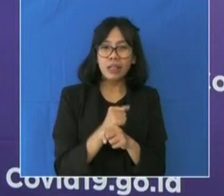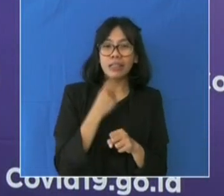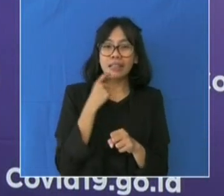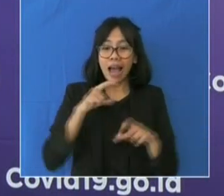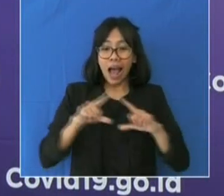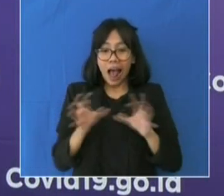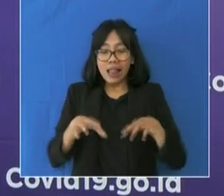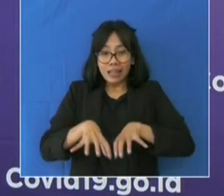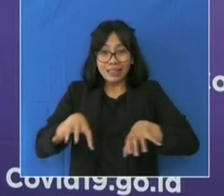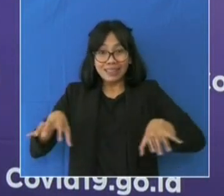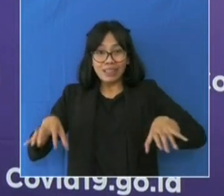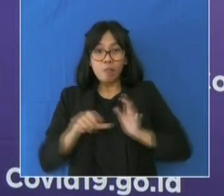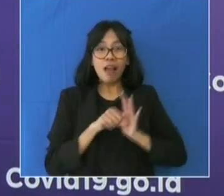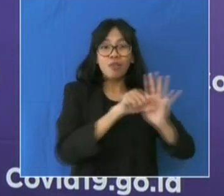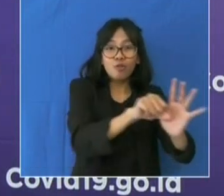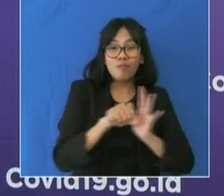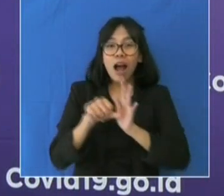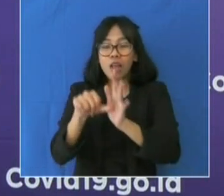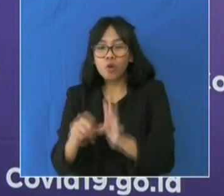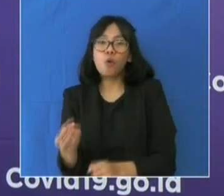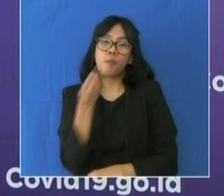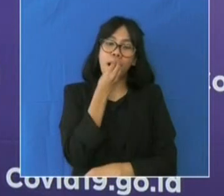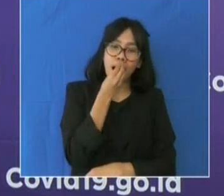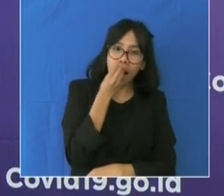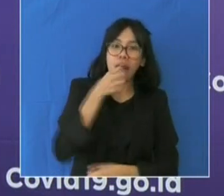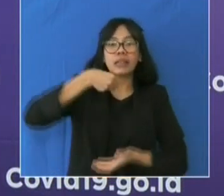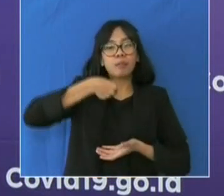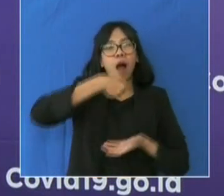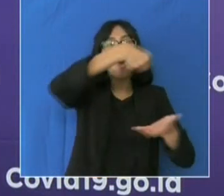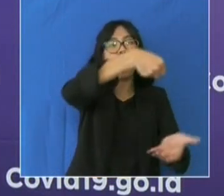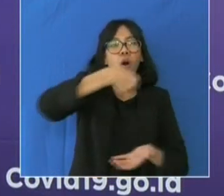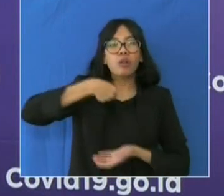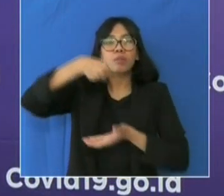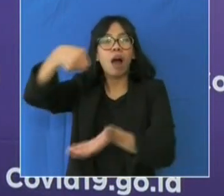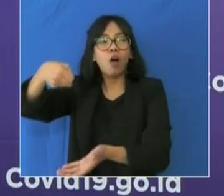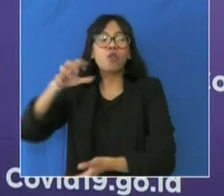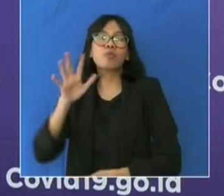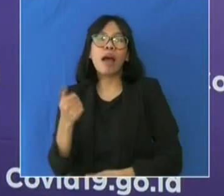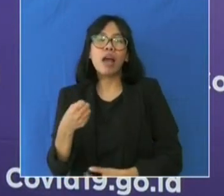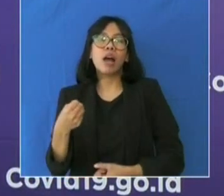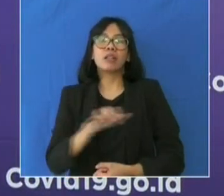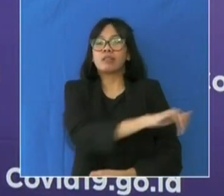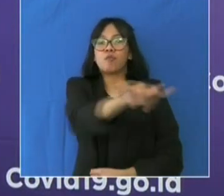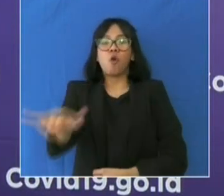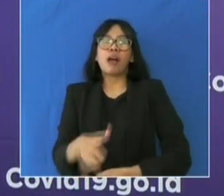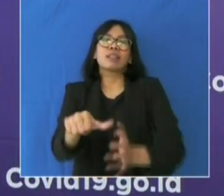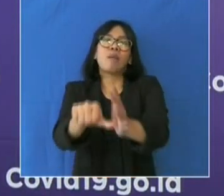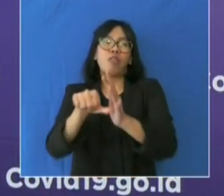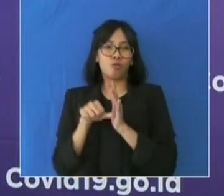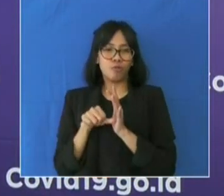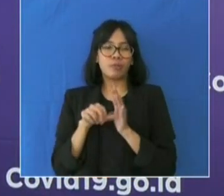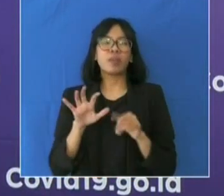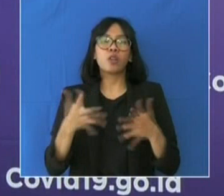sanitasi lingkungan multivitamin bahkan bantuan sembako untuk mendukung sesama kita